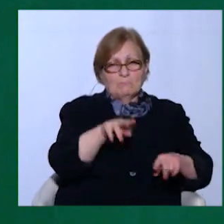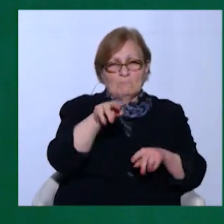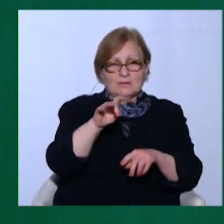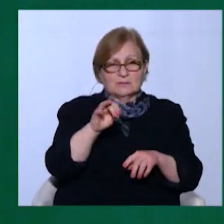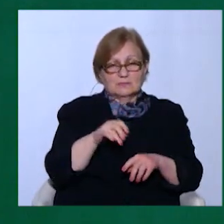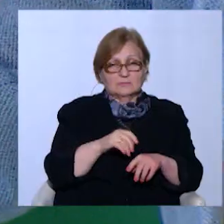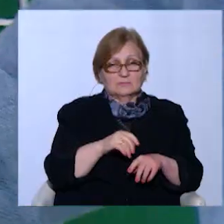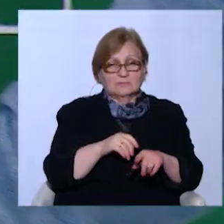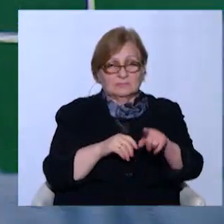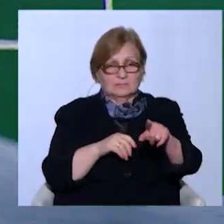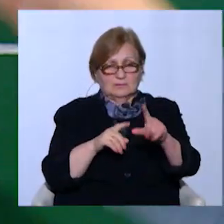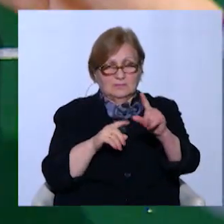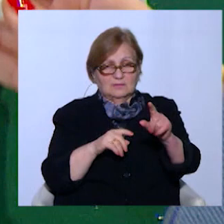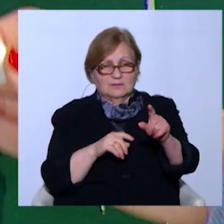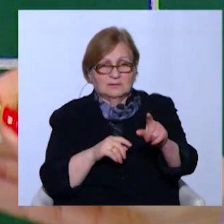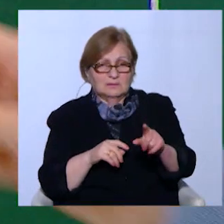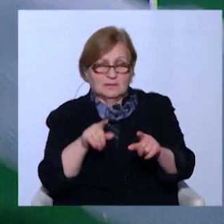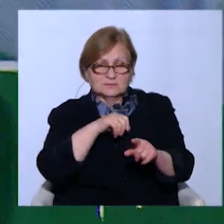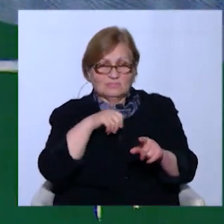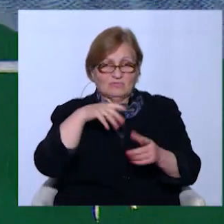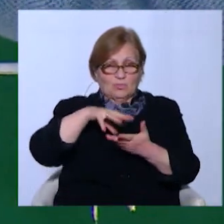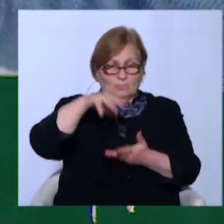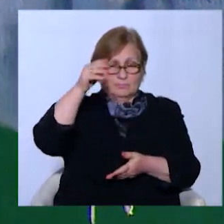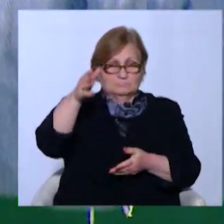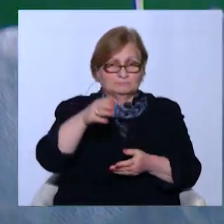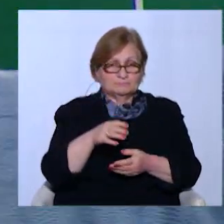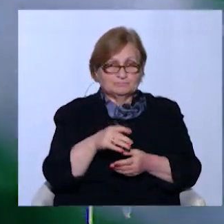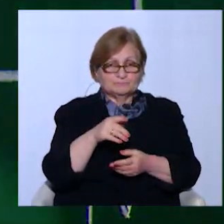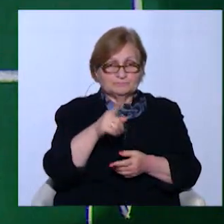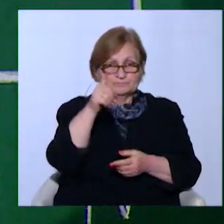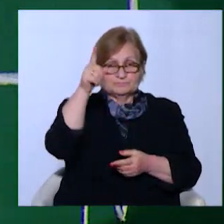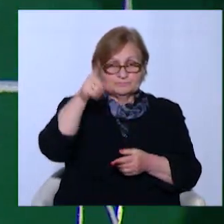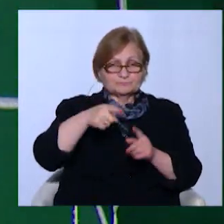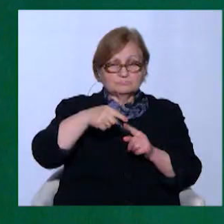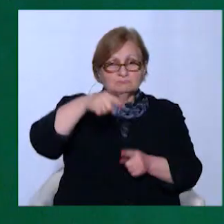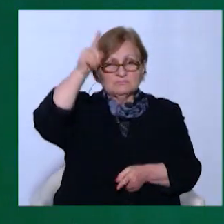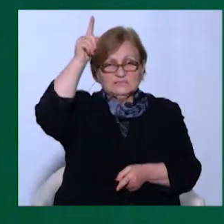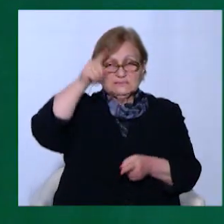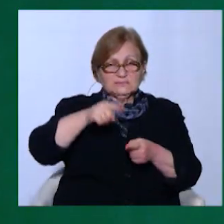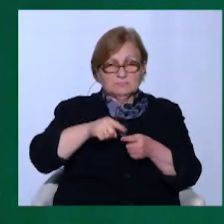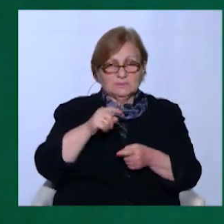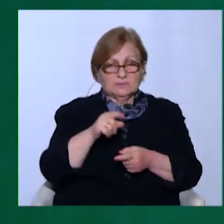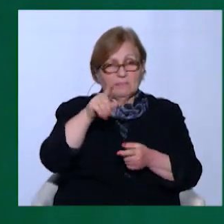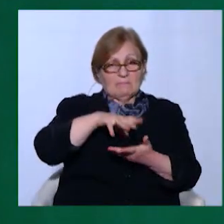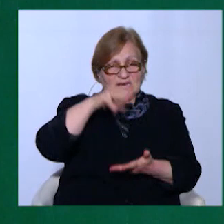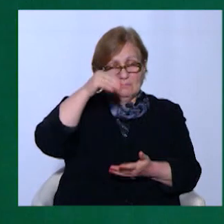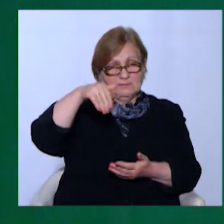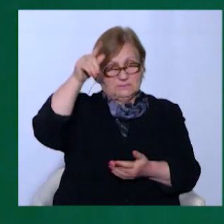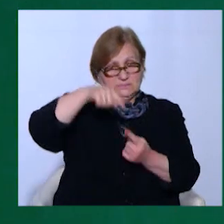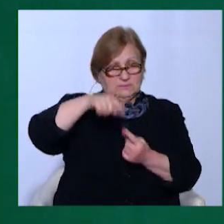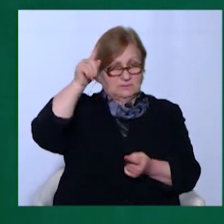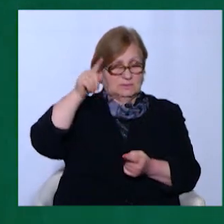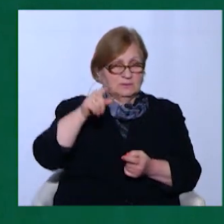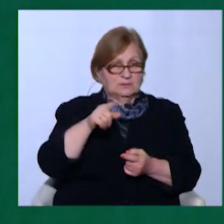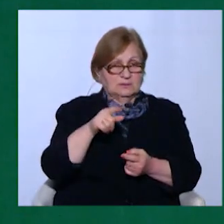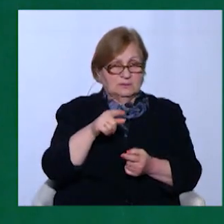მის წინ დადებული მონაკვეთის ჩრდილი, ეს არის თვითონ პირამიდის ჩრდილი. ეს არის მონაკვეთის სიმაღლე, ეს არის პირამიდის სიმაღლე. ანუ აი